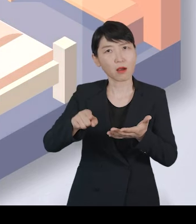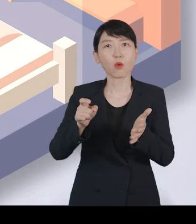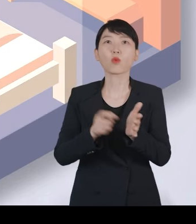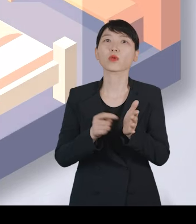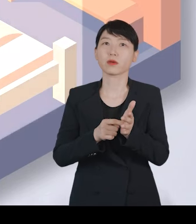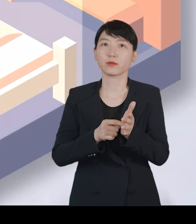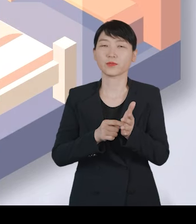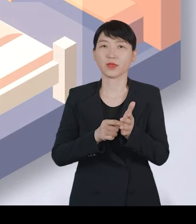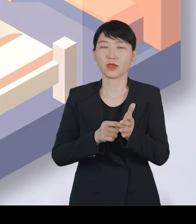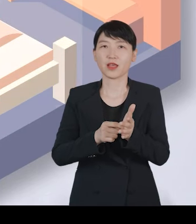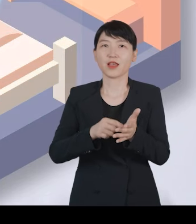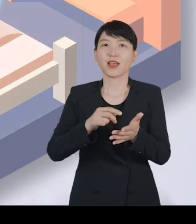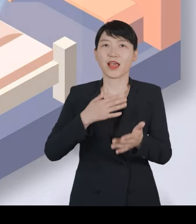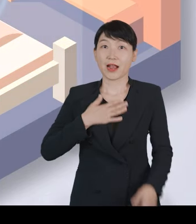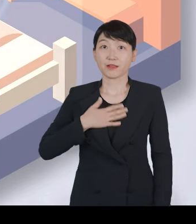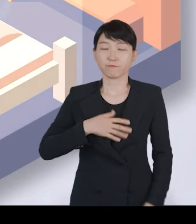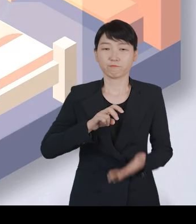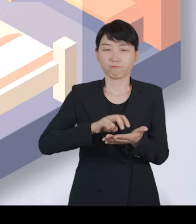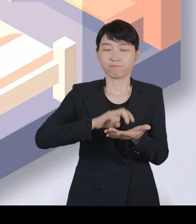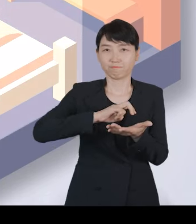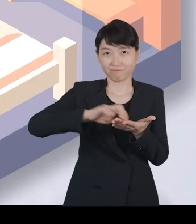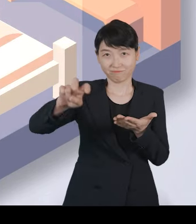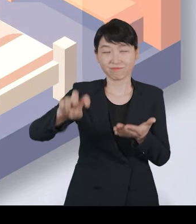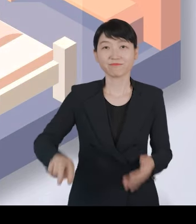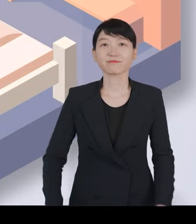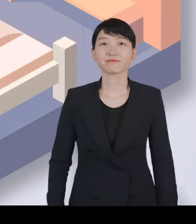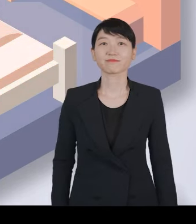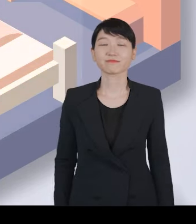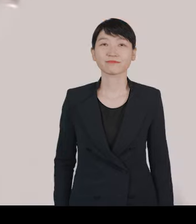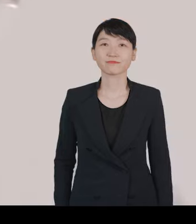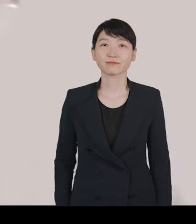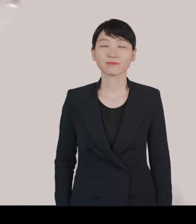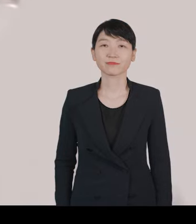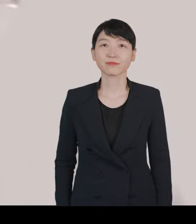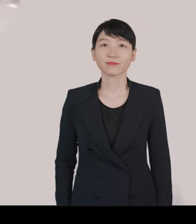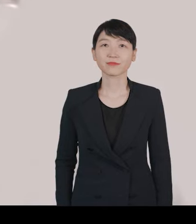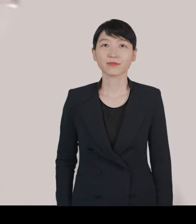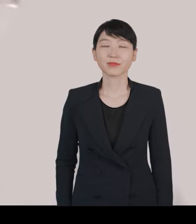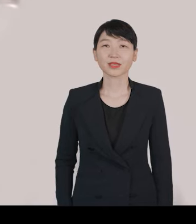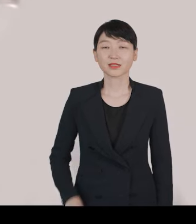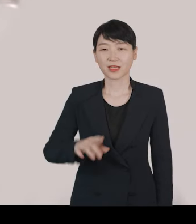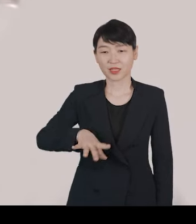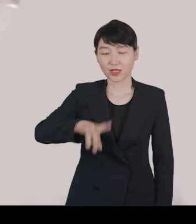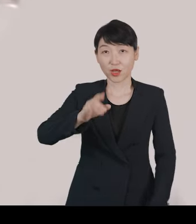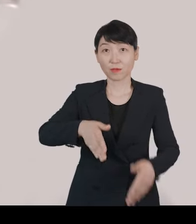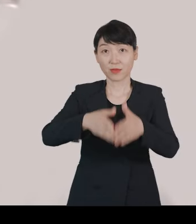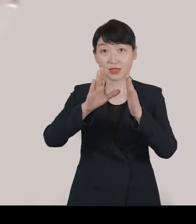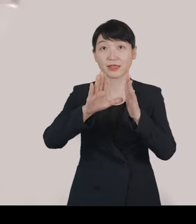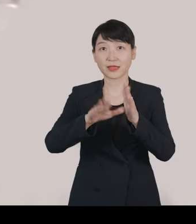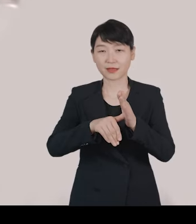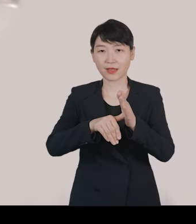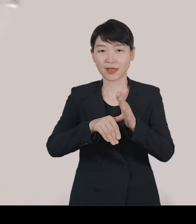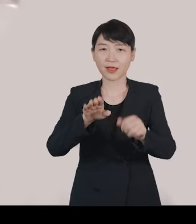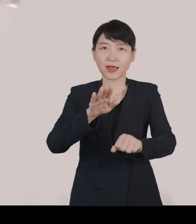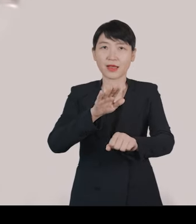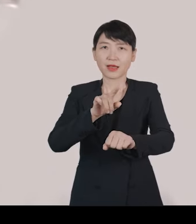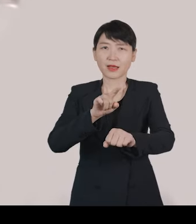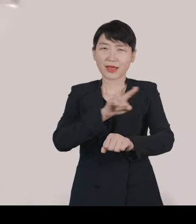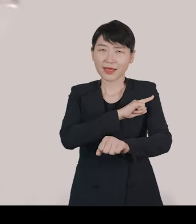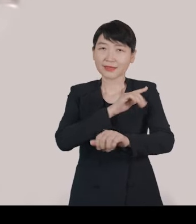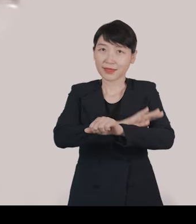감지될 시 응급 상황으로 판단해 알림 문자를送신합니다. 호흡 센서는 최초 설치 시